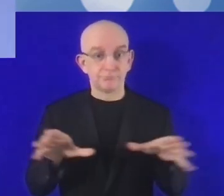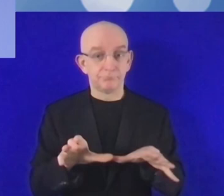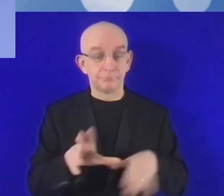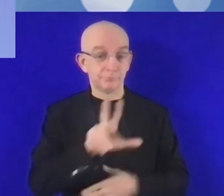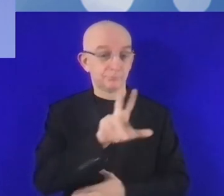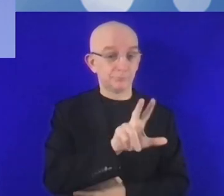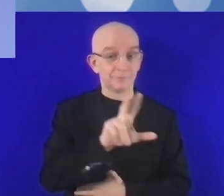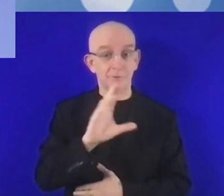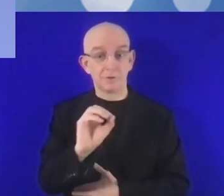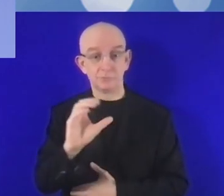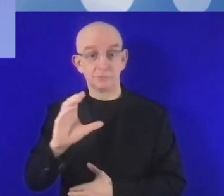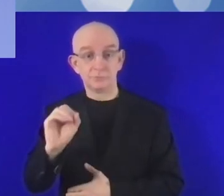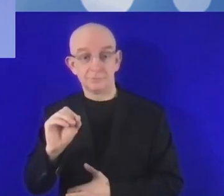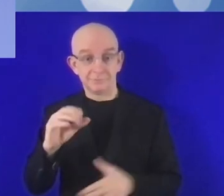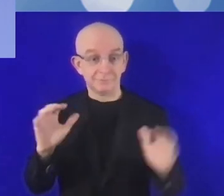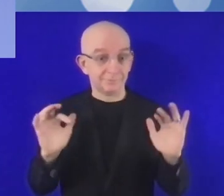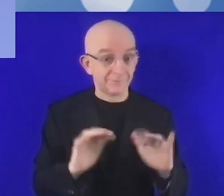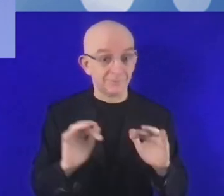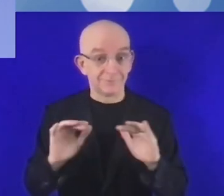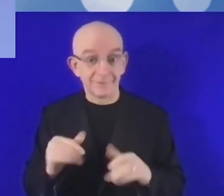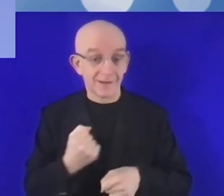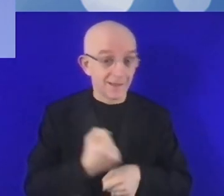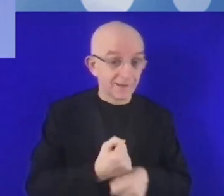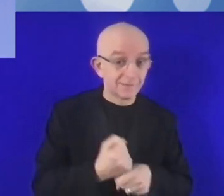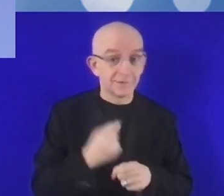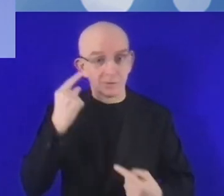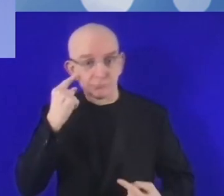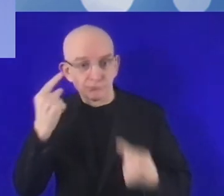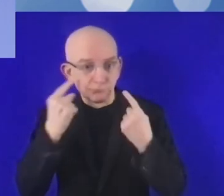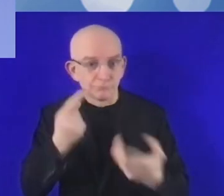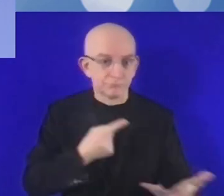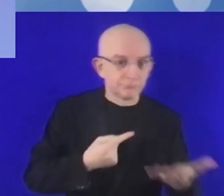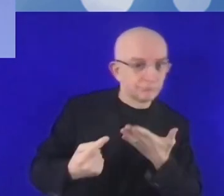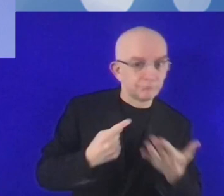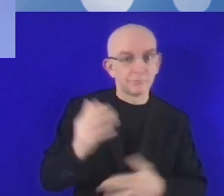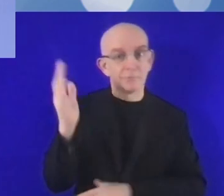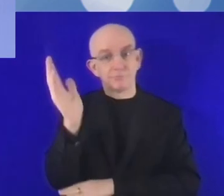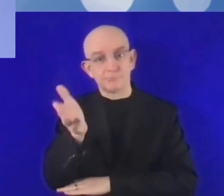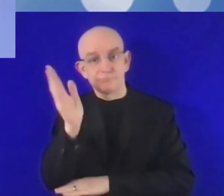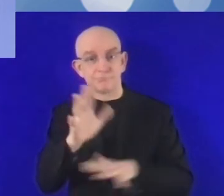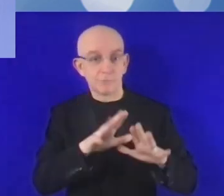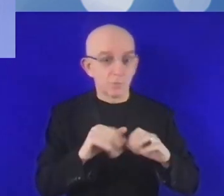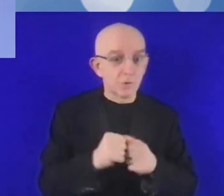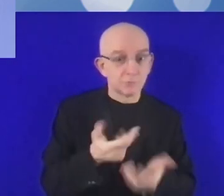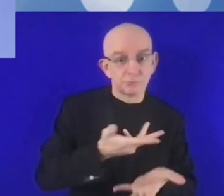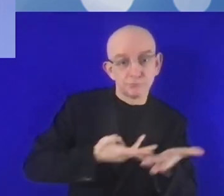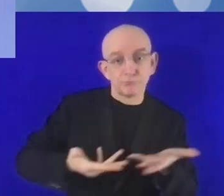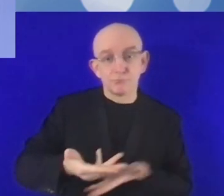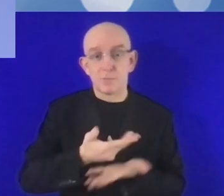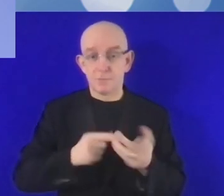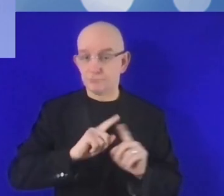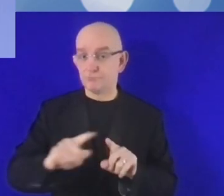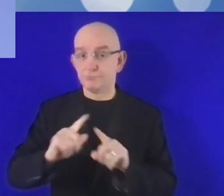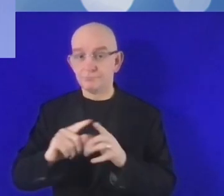наполненных событиями, мероприятиями, мастер-классами, дискуссиями на тему цифрового мира. Мы будем говорить